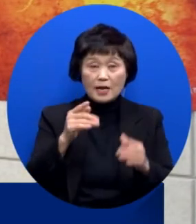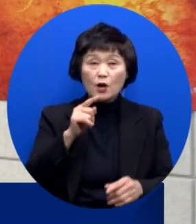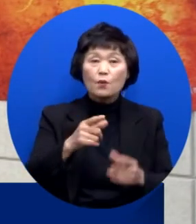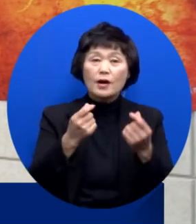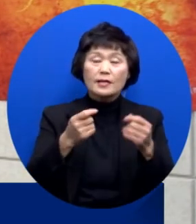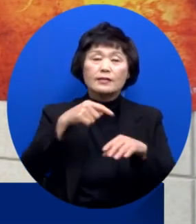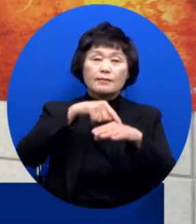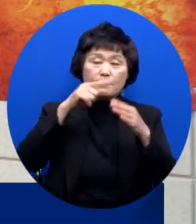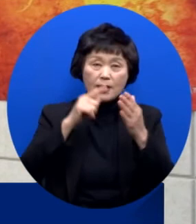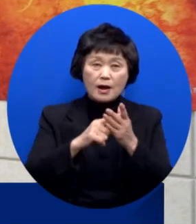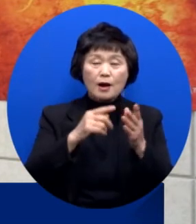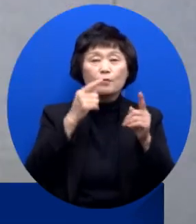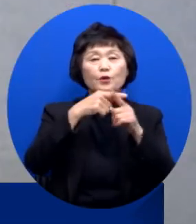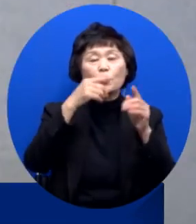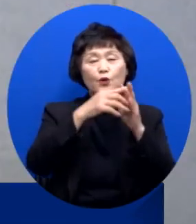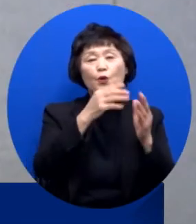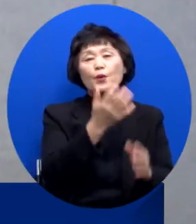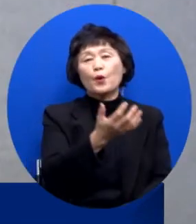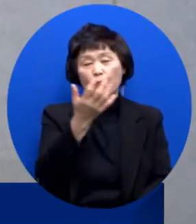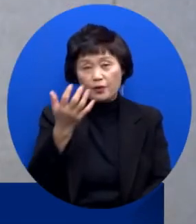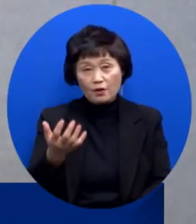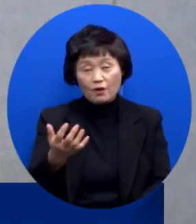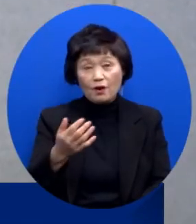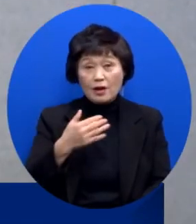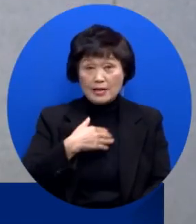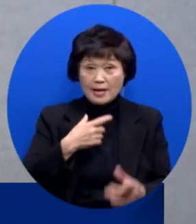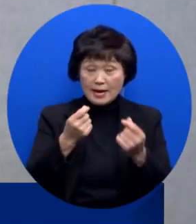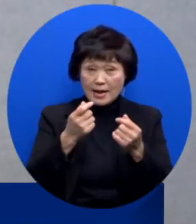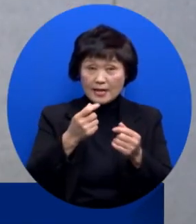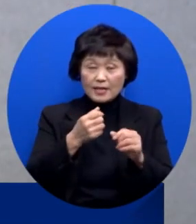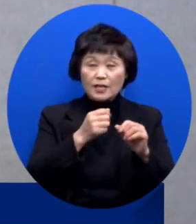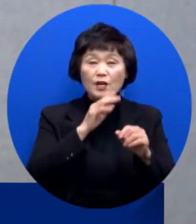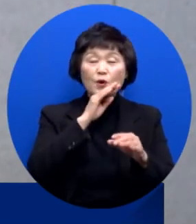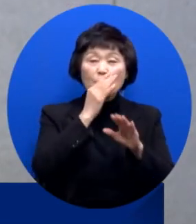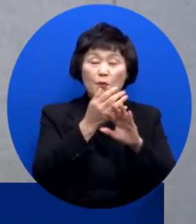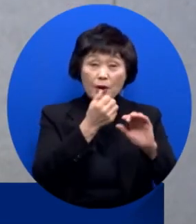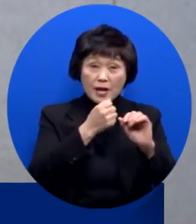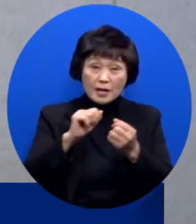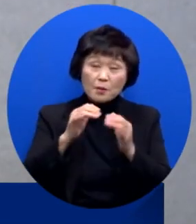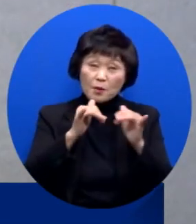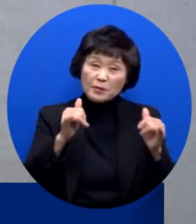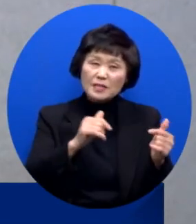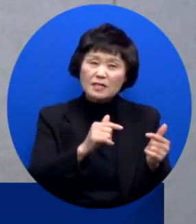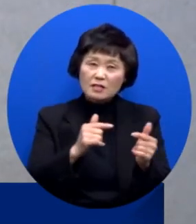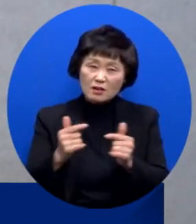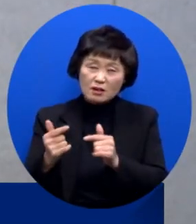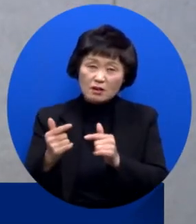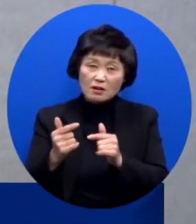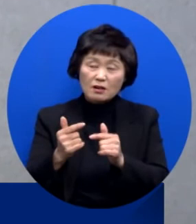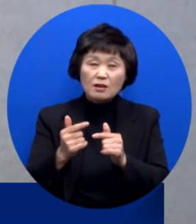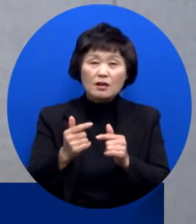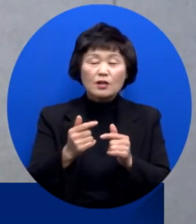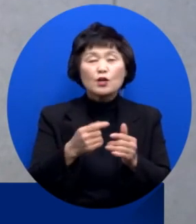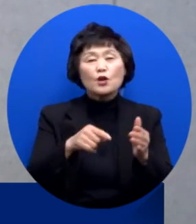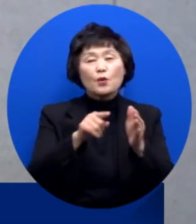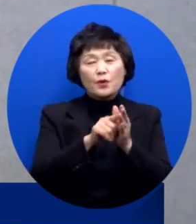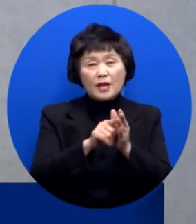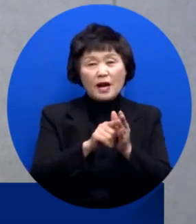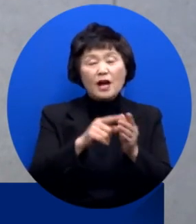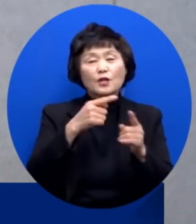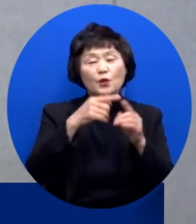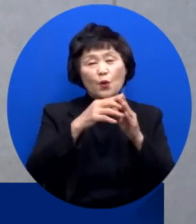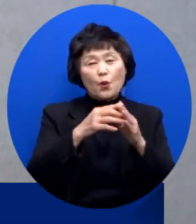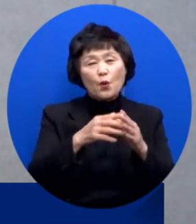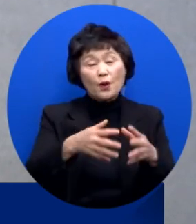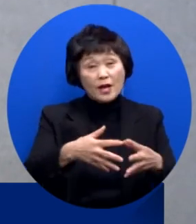인데 이전을 하게 됐어요 이제 적 아툰 탈북민 들 전문가 들로 많이 이제 지어서 구들 더 이제 힘